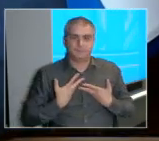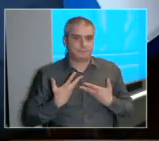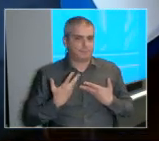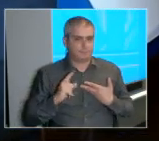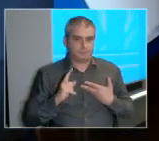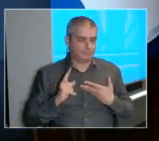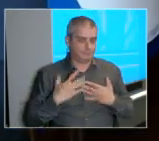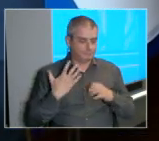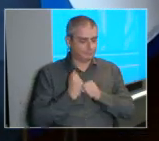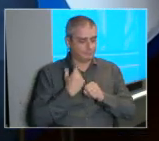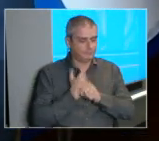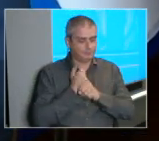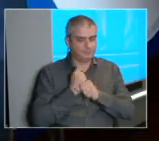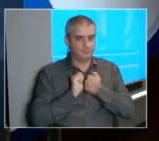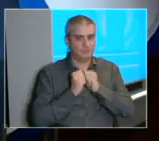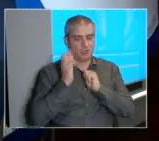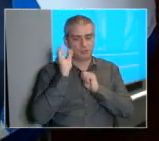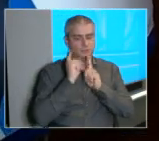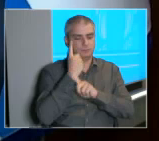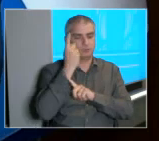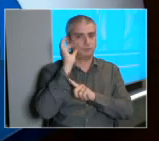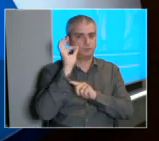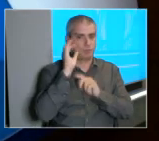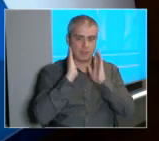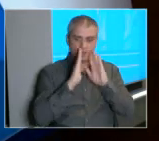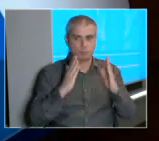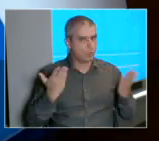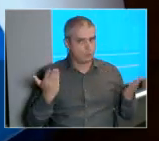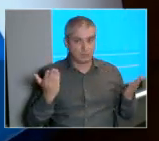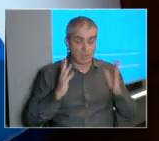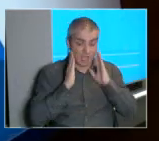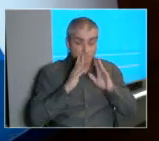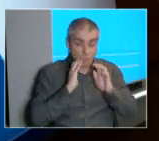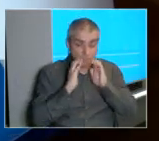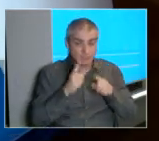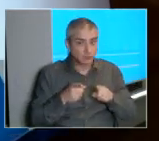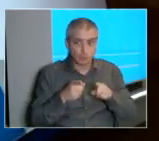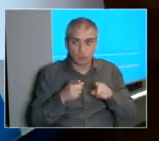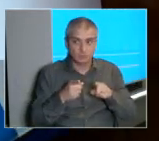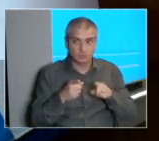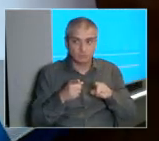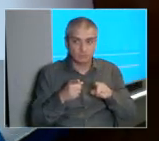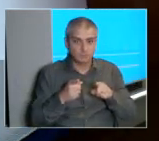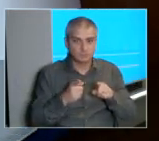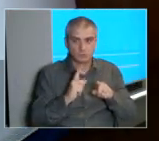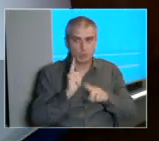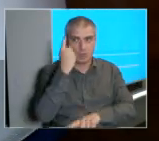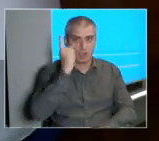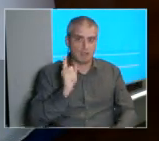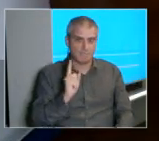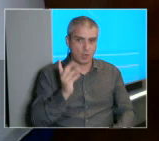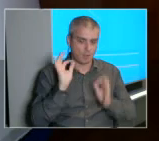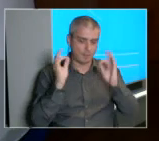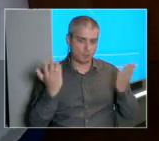לא להישגים או אחוזים גבוהים של אמון. האמון בתקשורת הוא לא גבוה